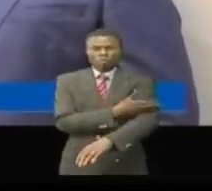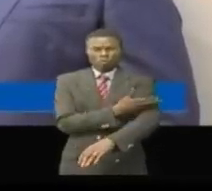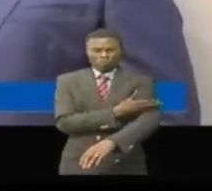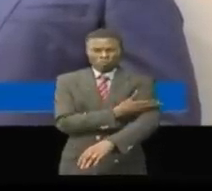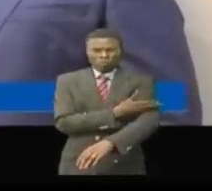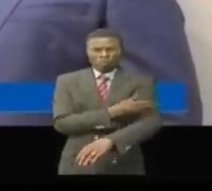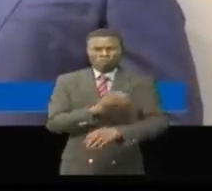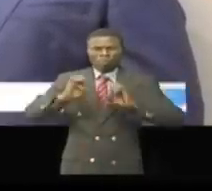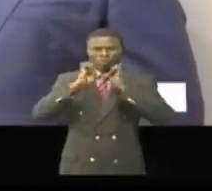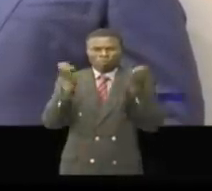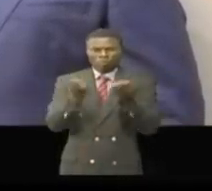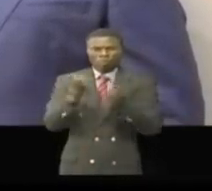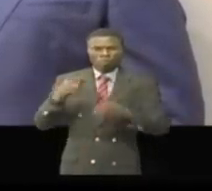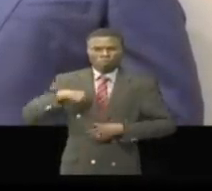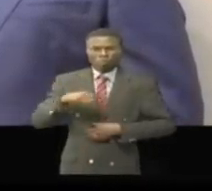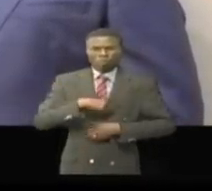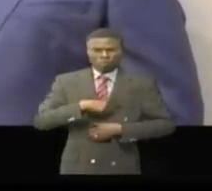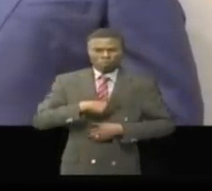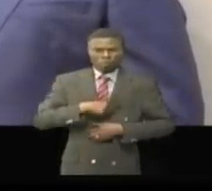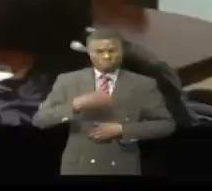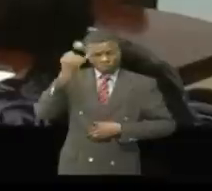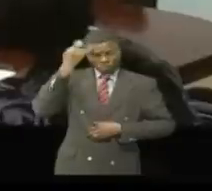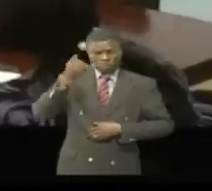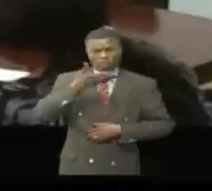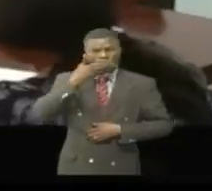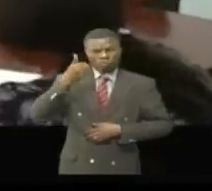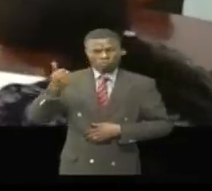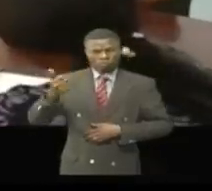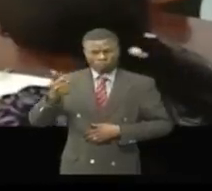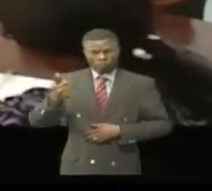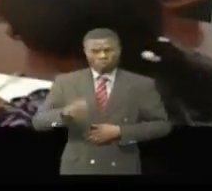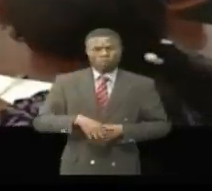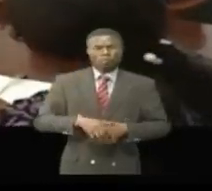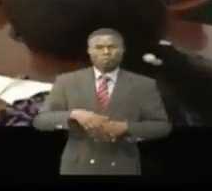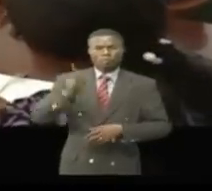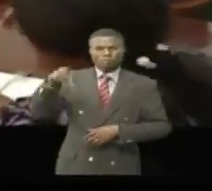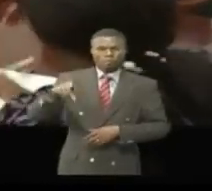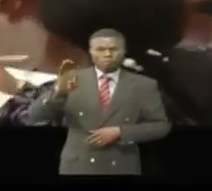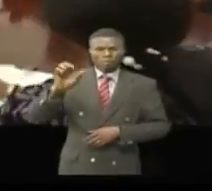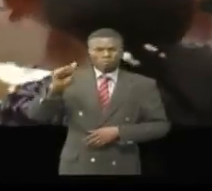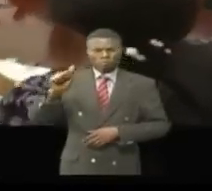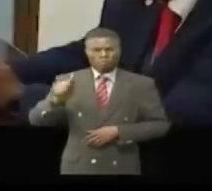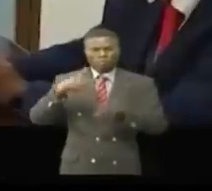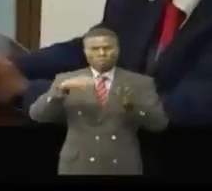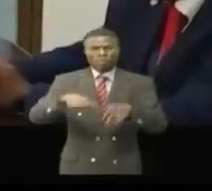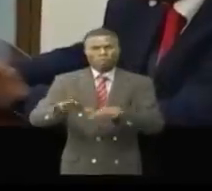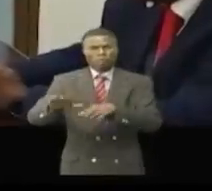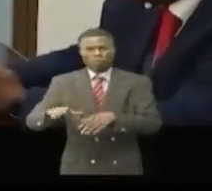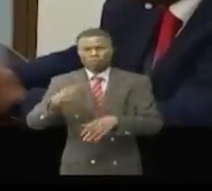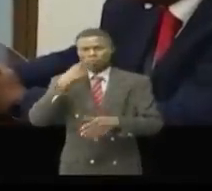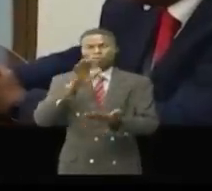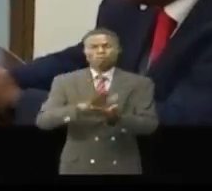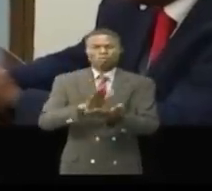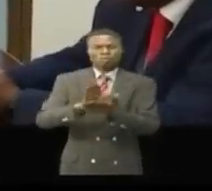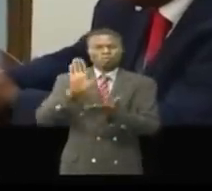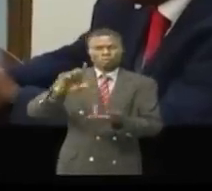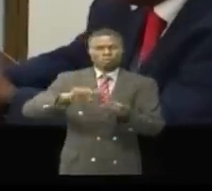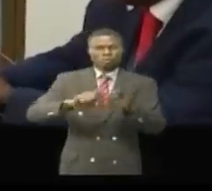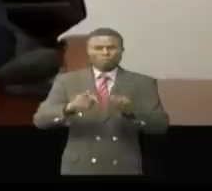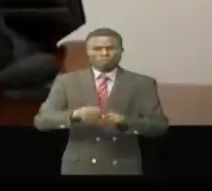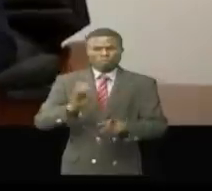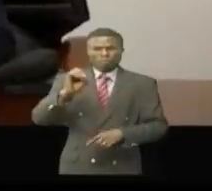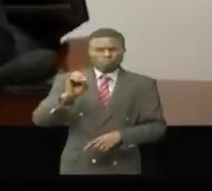nos sociétés dans la bonne direction. Le PCA des lignes maritimes congolaises a félicité son collègue de